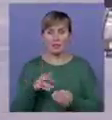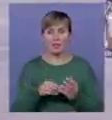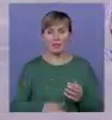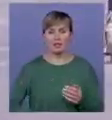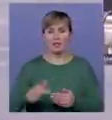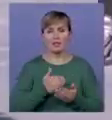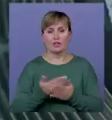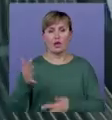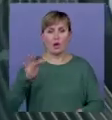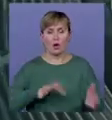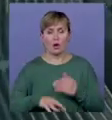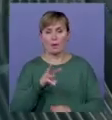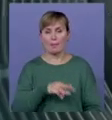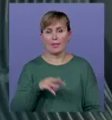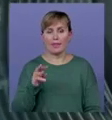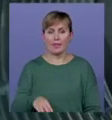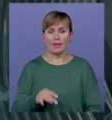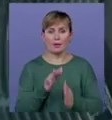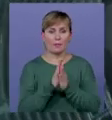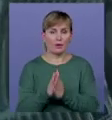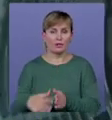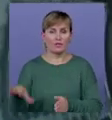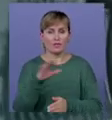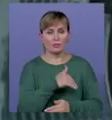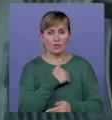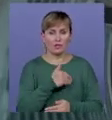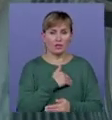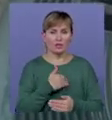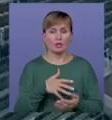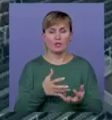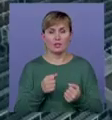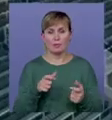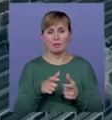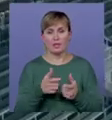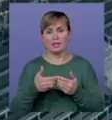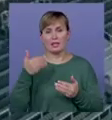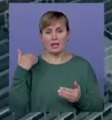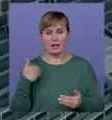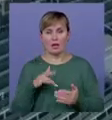территории высокогорного катка «Медео». Убедительная просьба ко всем желающим – приобретать билеты